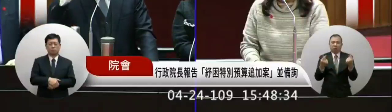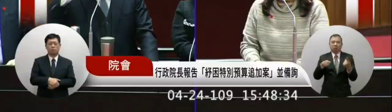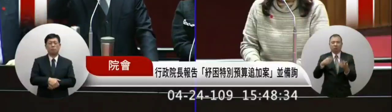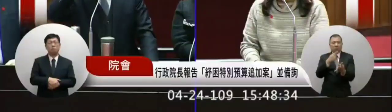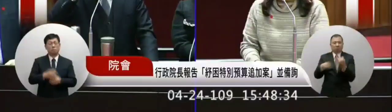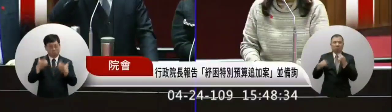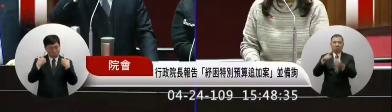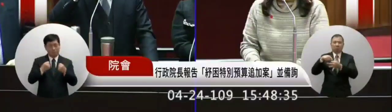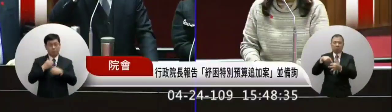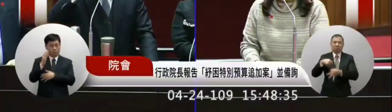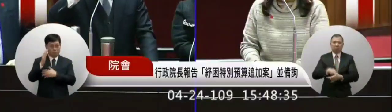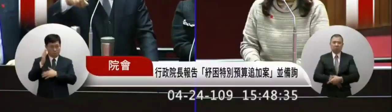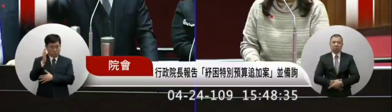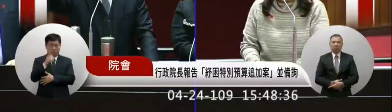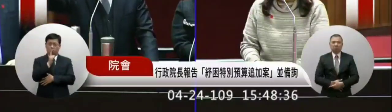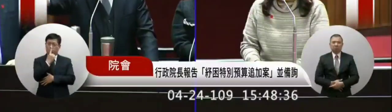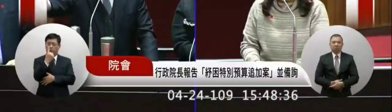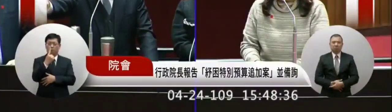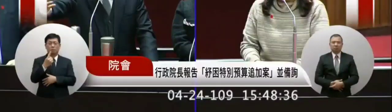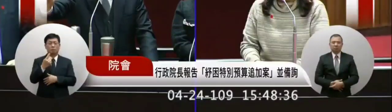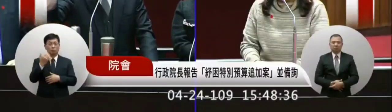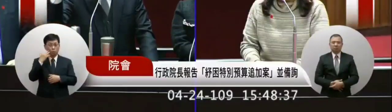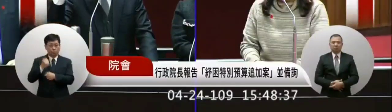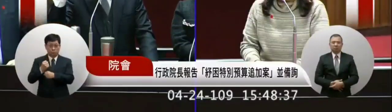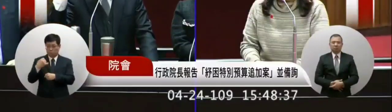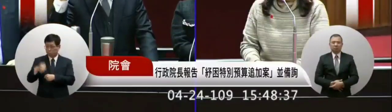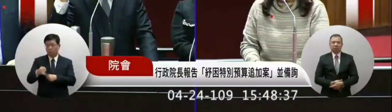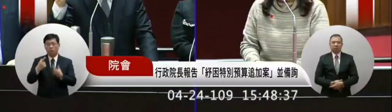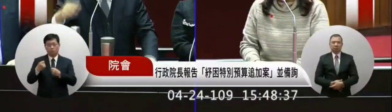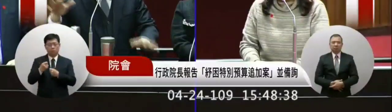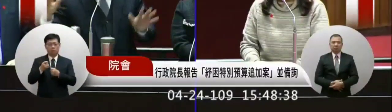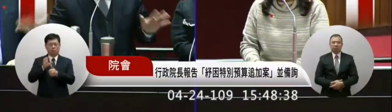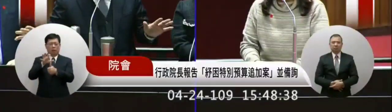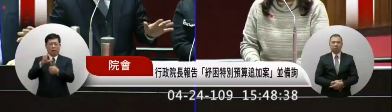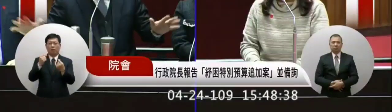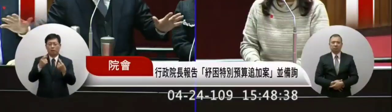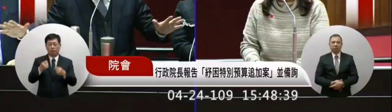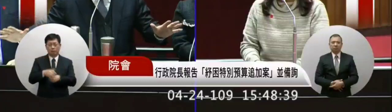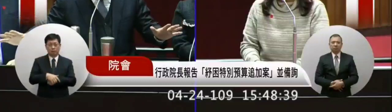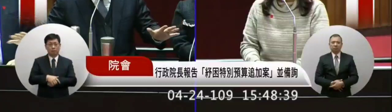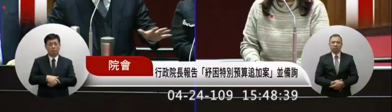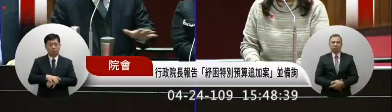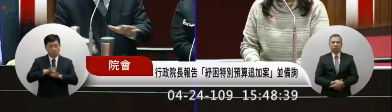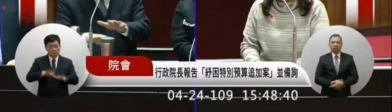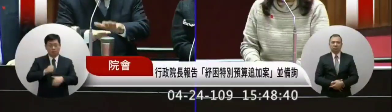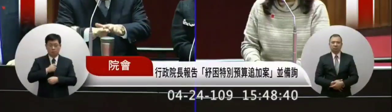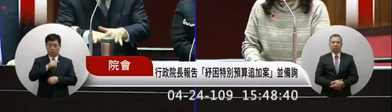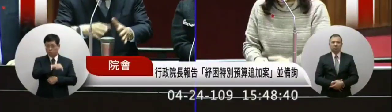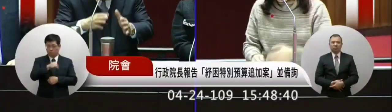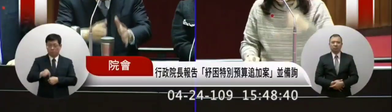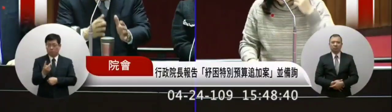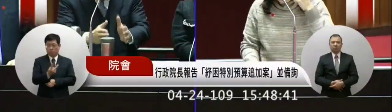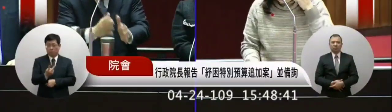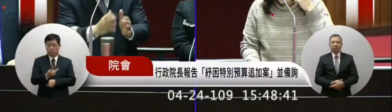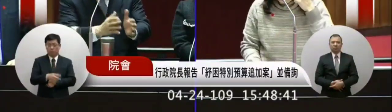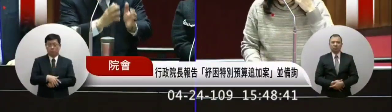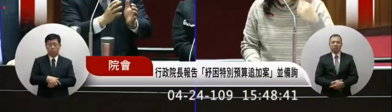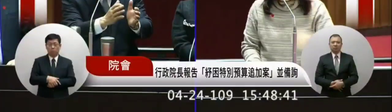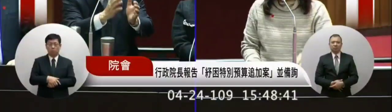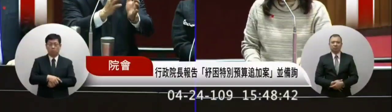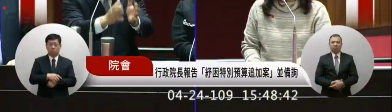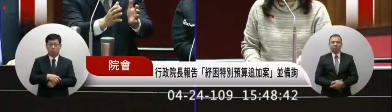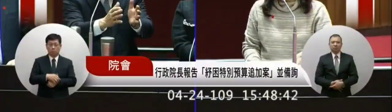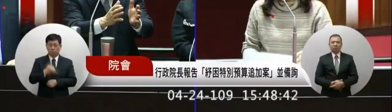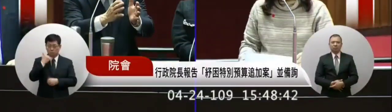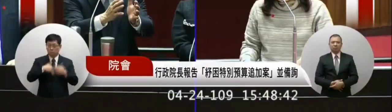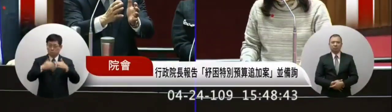为反正政府是一个啦，他如果做不好，总是怪政府。我觉得就是两边这一个怎